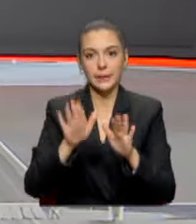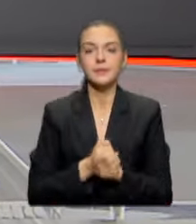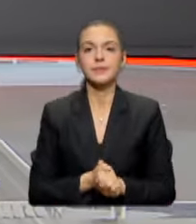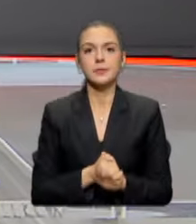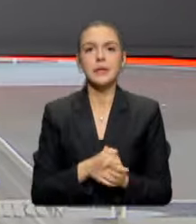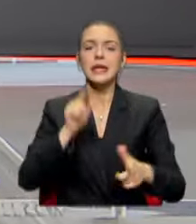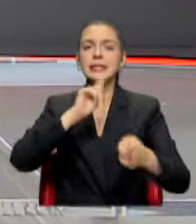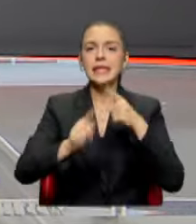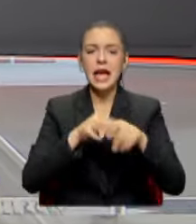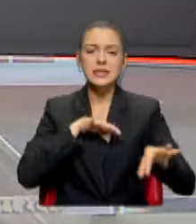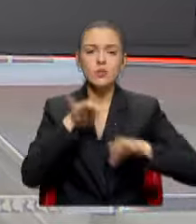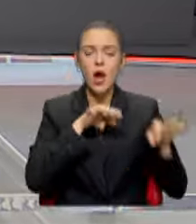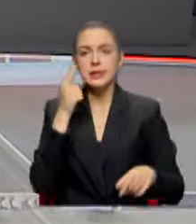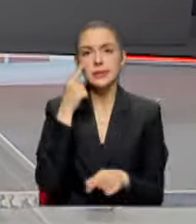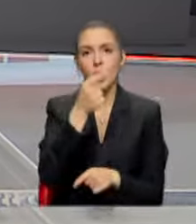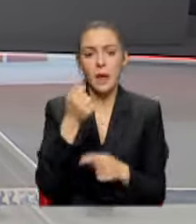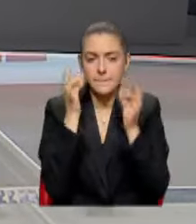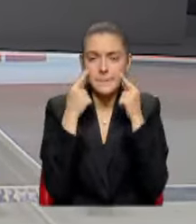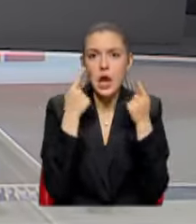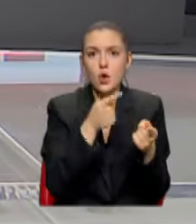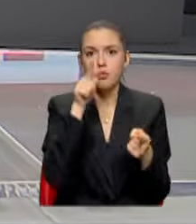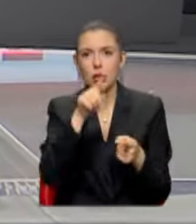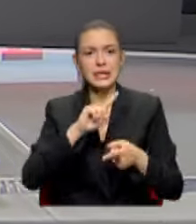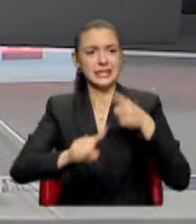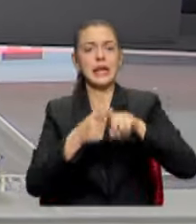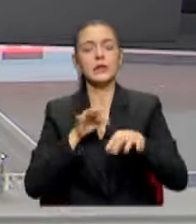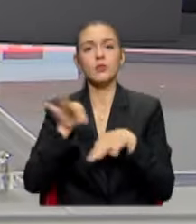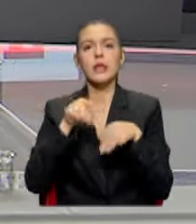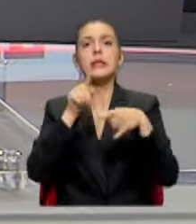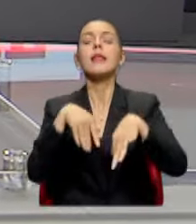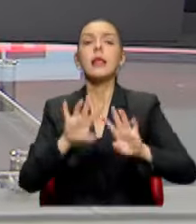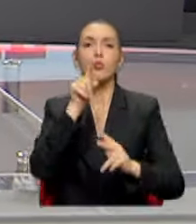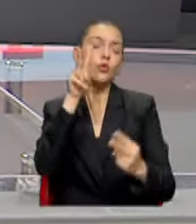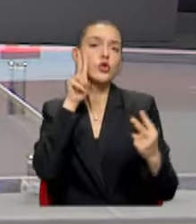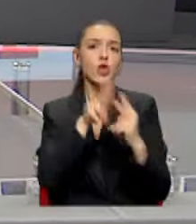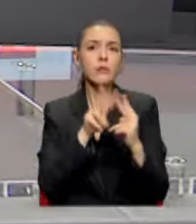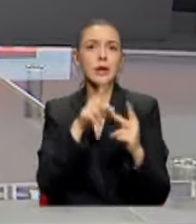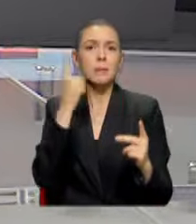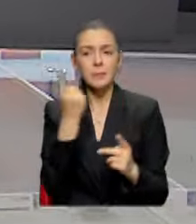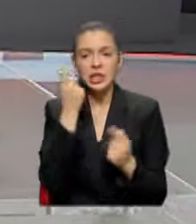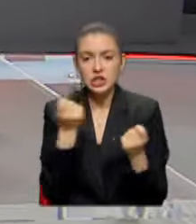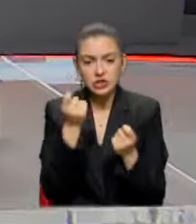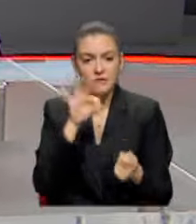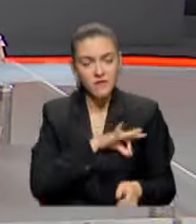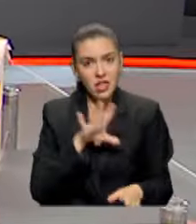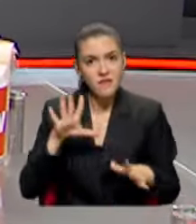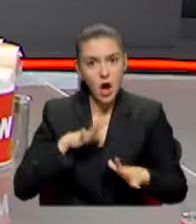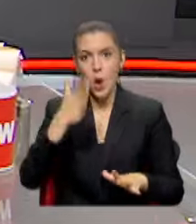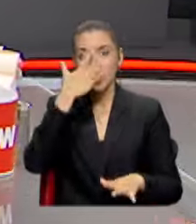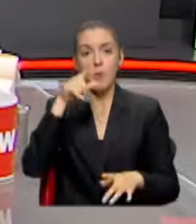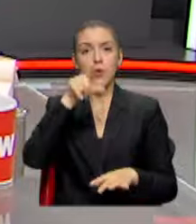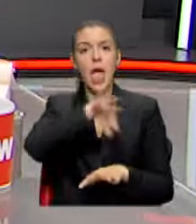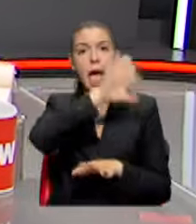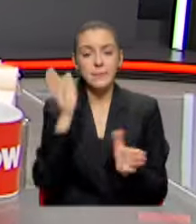Mühendislik diye bakılıyor böyle şeylere siyasi Mühendislik filan bu değil bu tür görüşmeler bir işe yarar yaramaz Bunlar tamamıyla